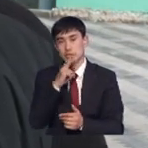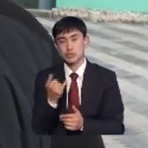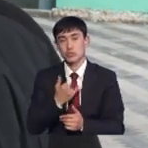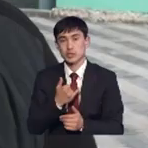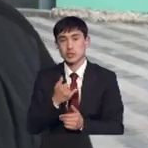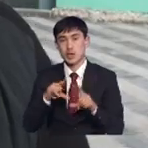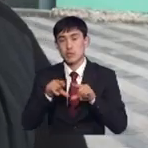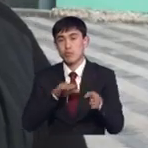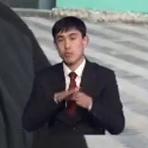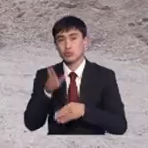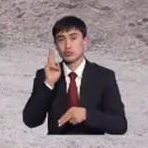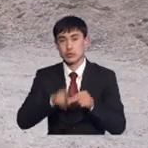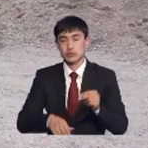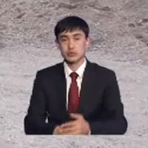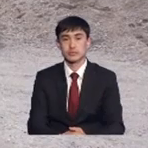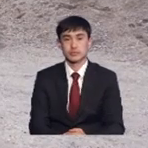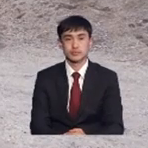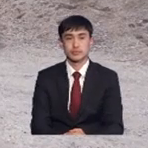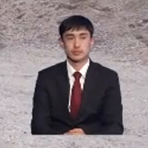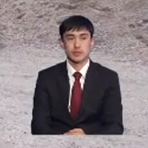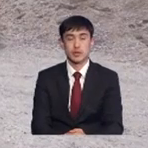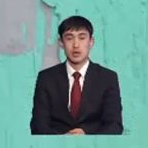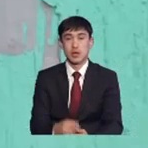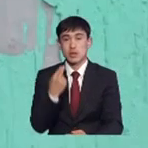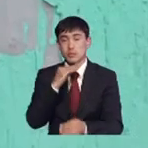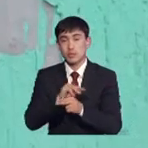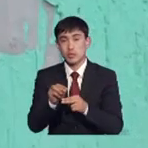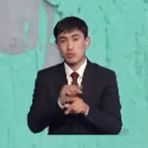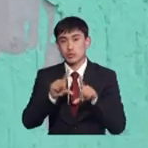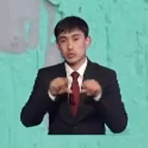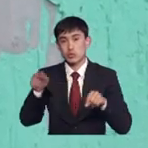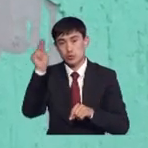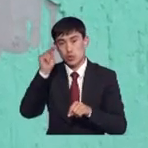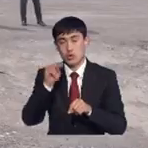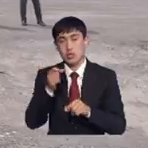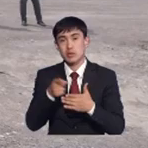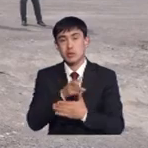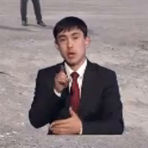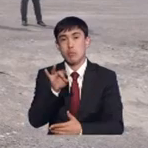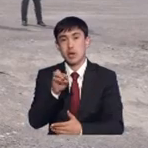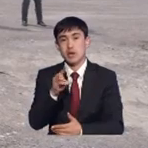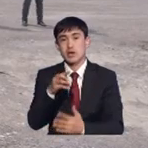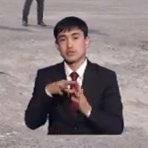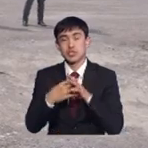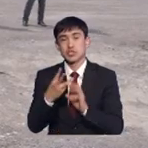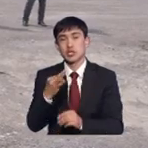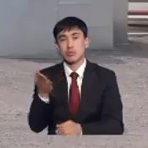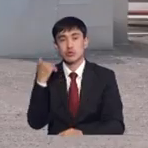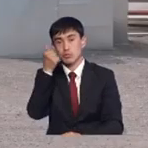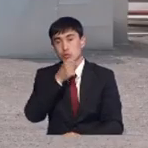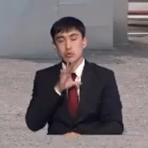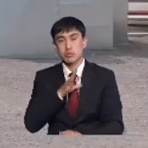нас объект полностью будет завершен. Напомним, что на капитальный ремонт здания школы имени Абая в селе Шелек в прошлом году был